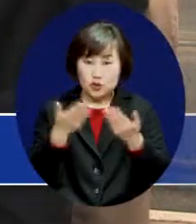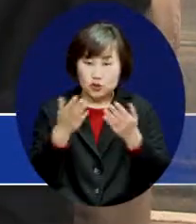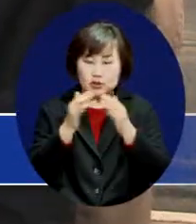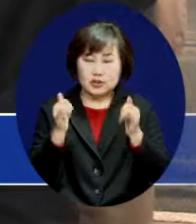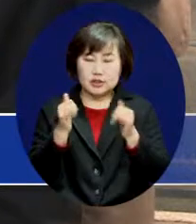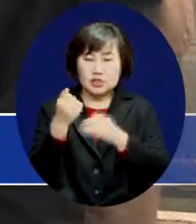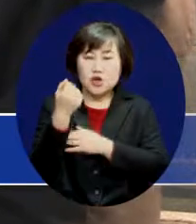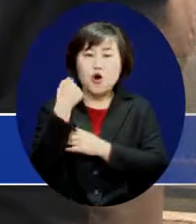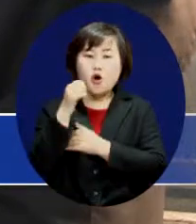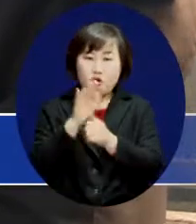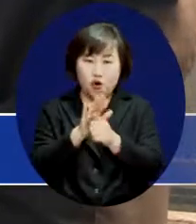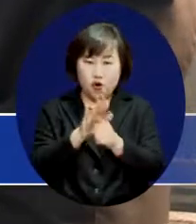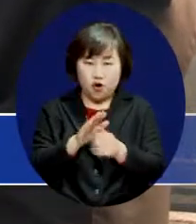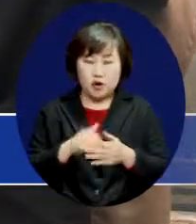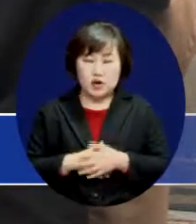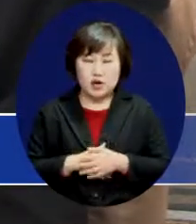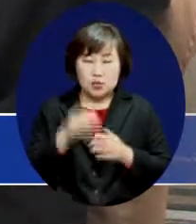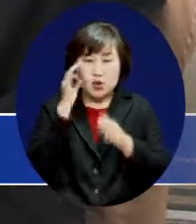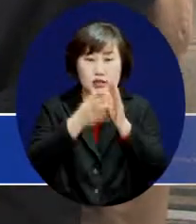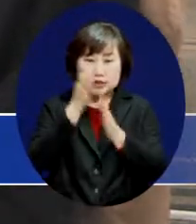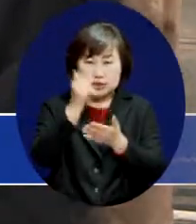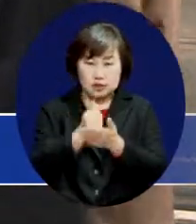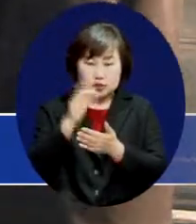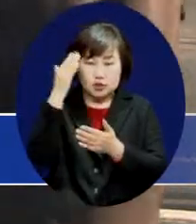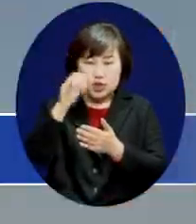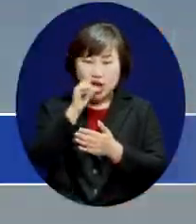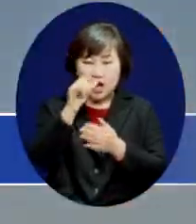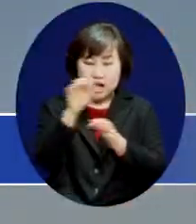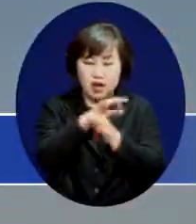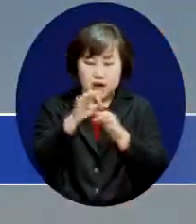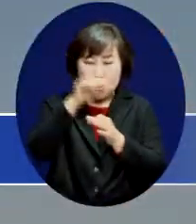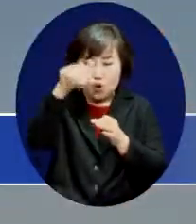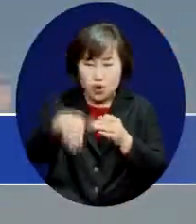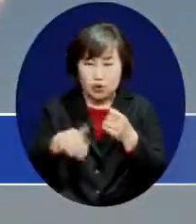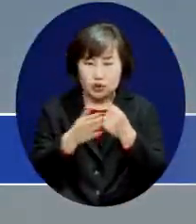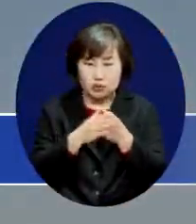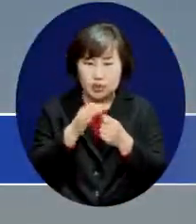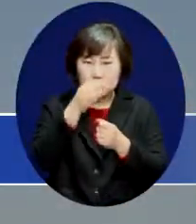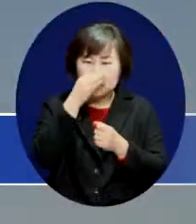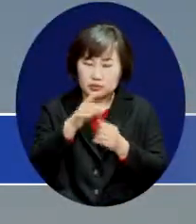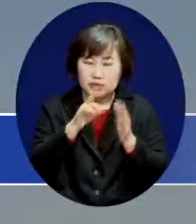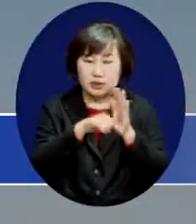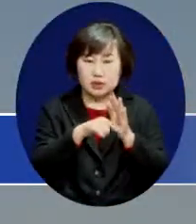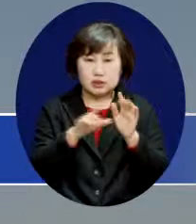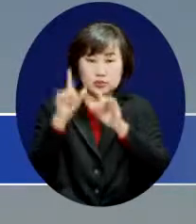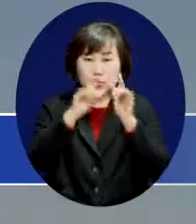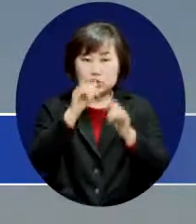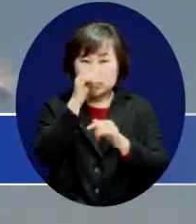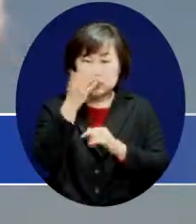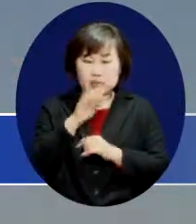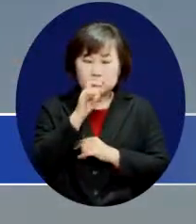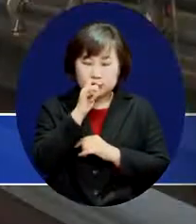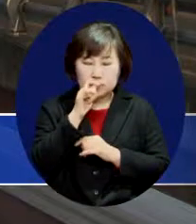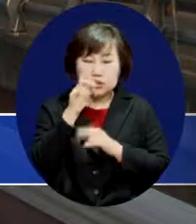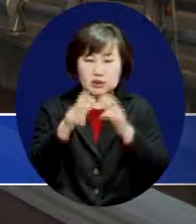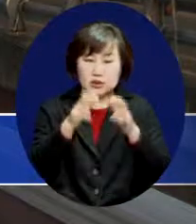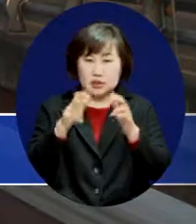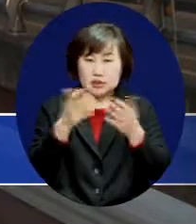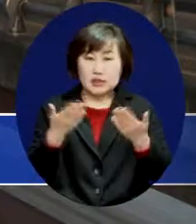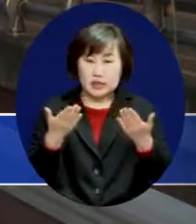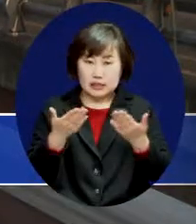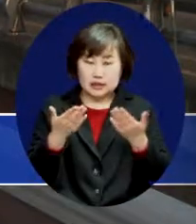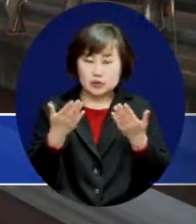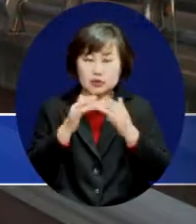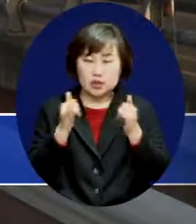근로자들을 경기였습니다 포항 시장은 최근 철강 경기 위축으로 힘든 시기를 보내고 있지만 묵묵히 산업현장에서